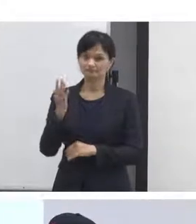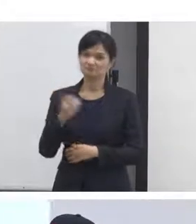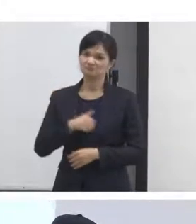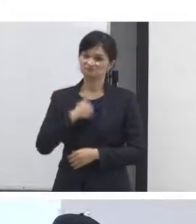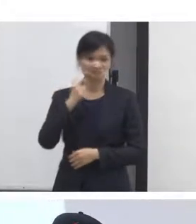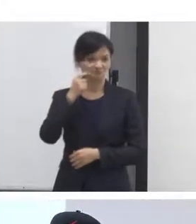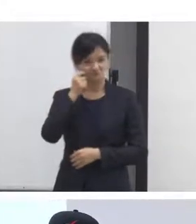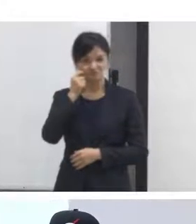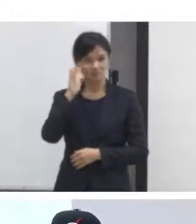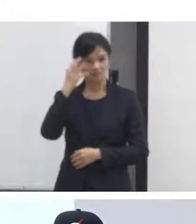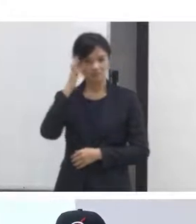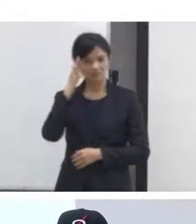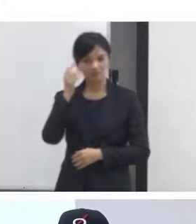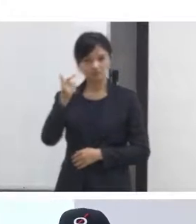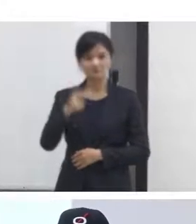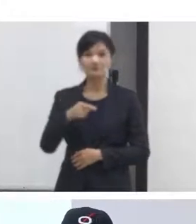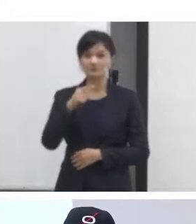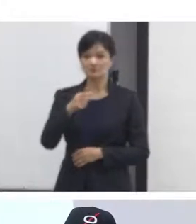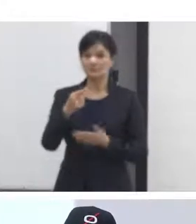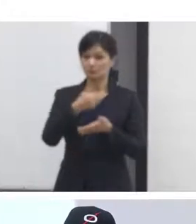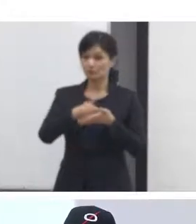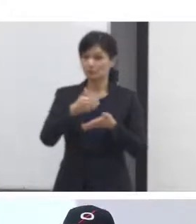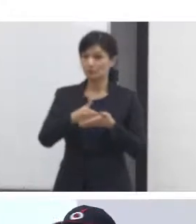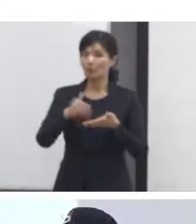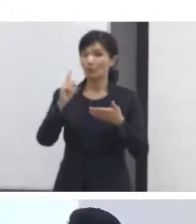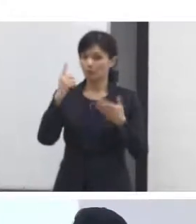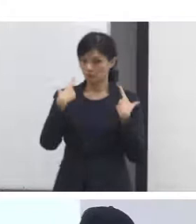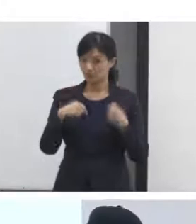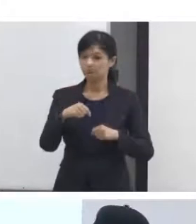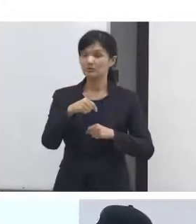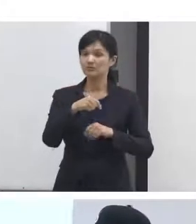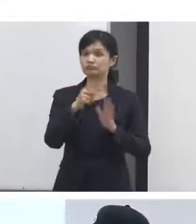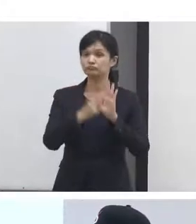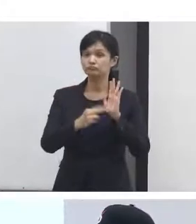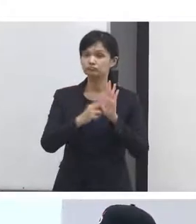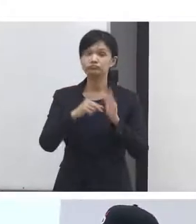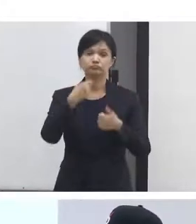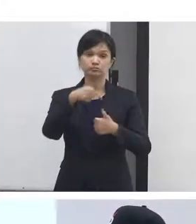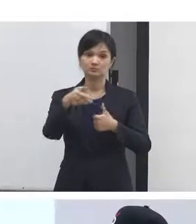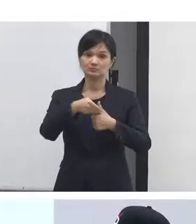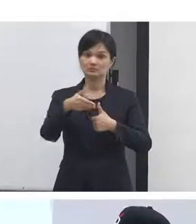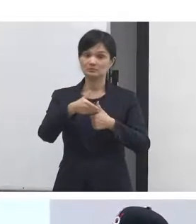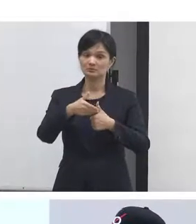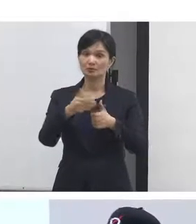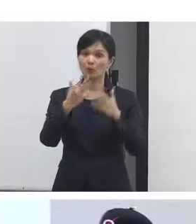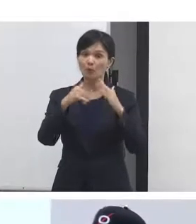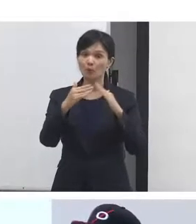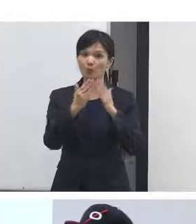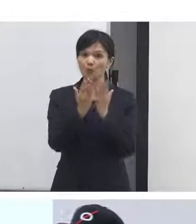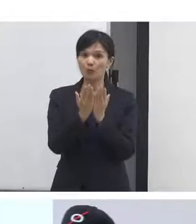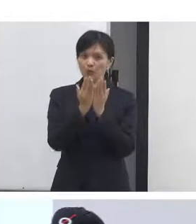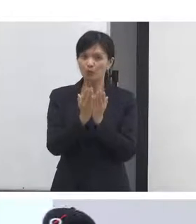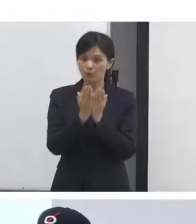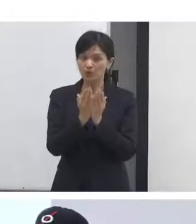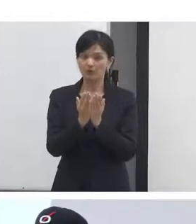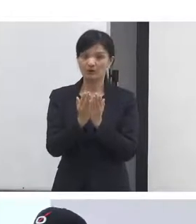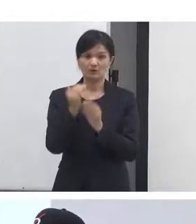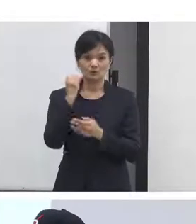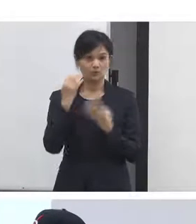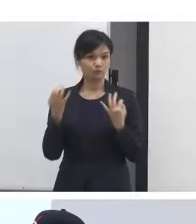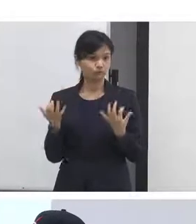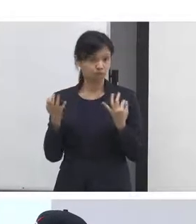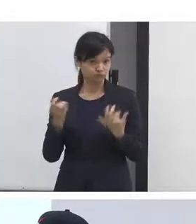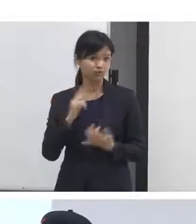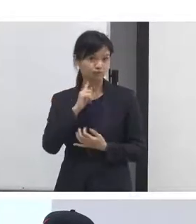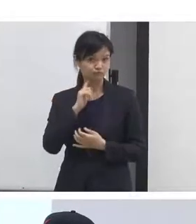张图原本是在讲教育这件事情的时候，可能在可能有一些背景、有一些资源的人，他有